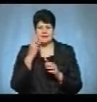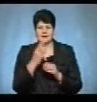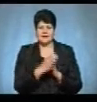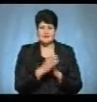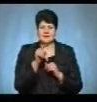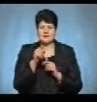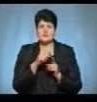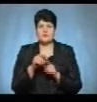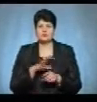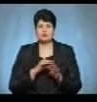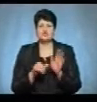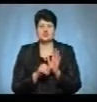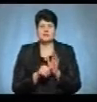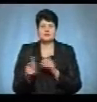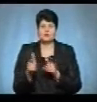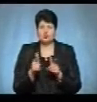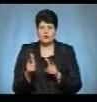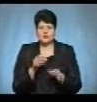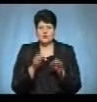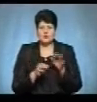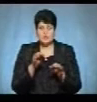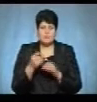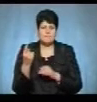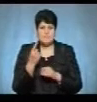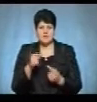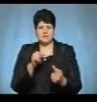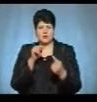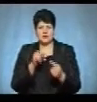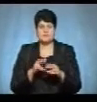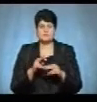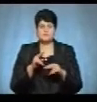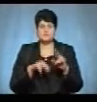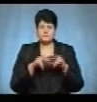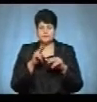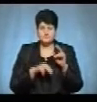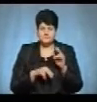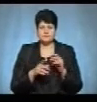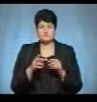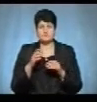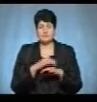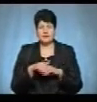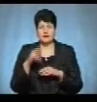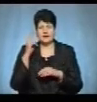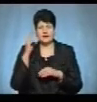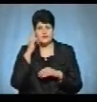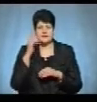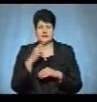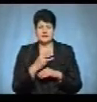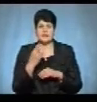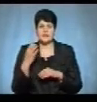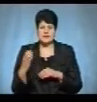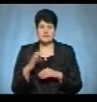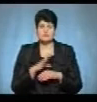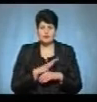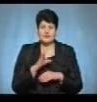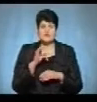словами, відбулось 6 підготовчих судових слухань. Перший протест проти будівництва торфяної котельні на вулиці Київська, 3С у Тернополі відбувся